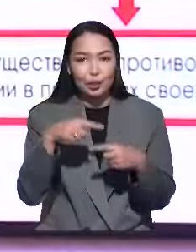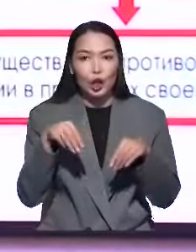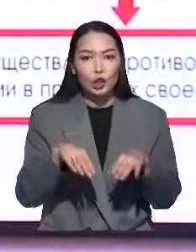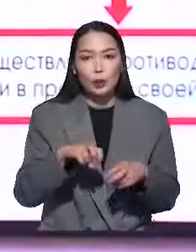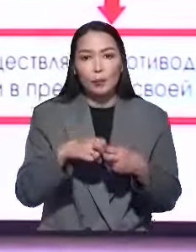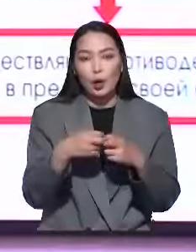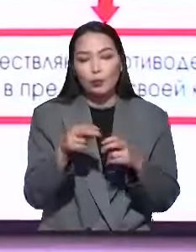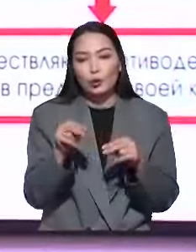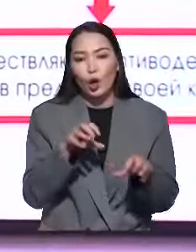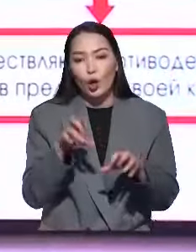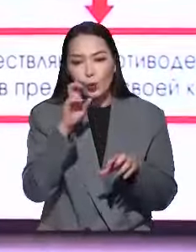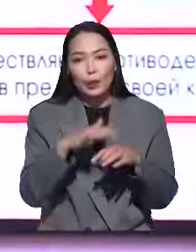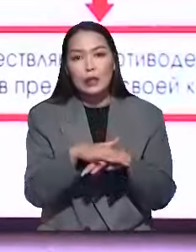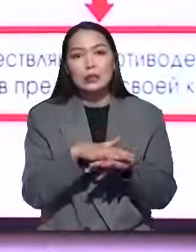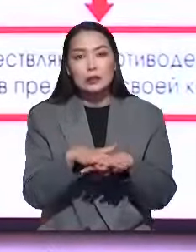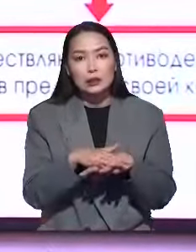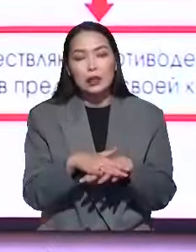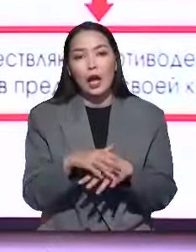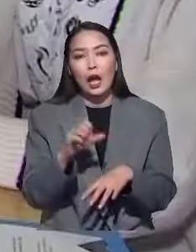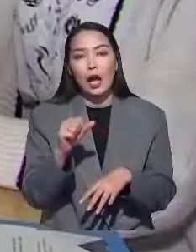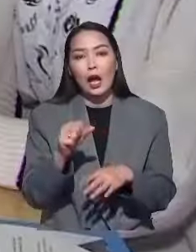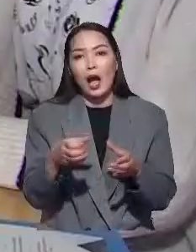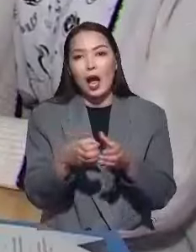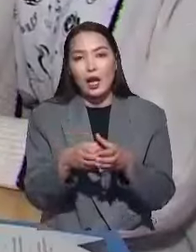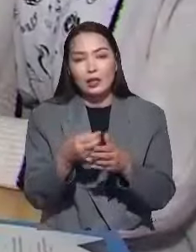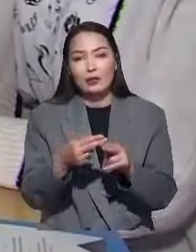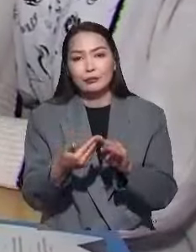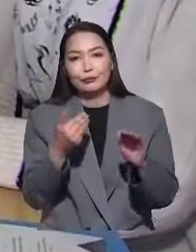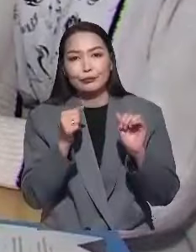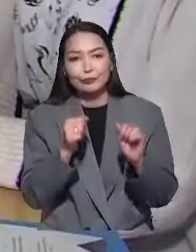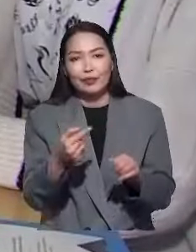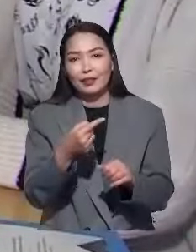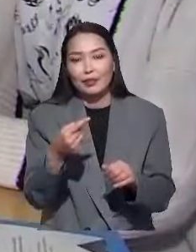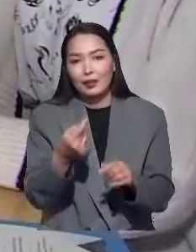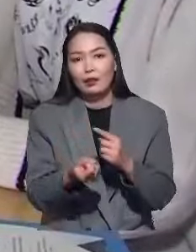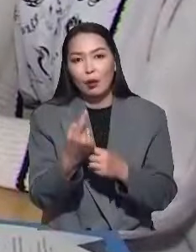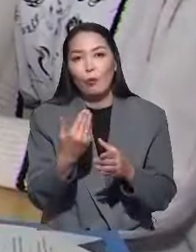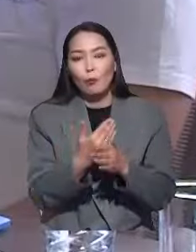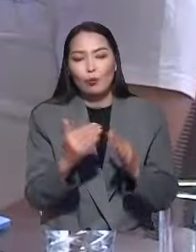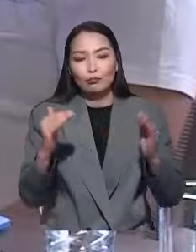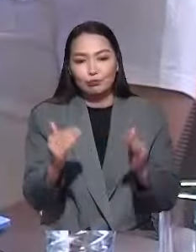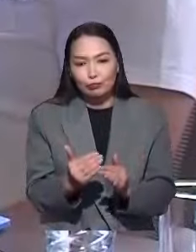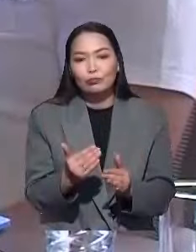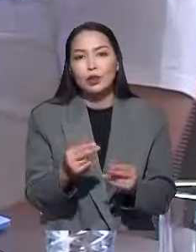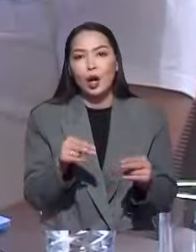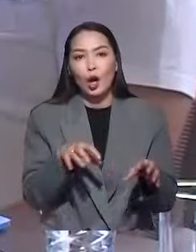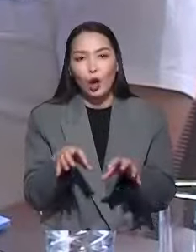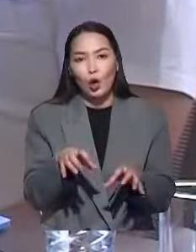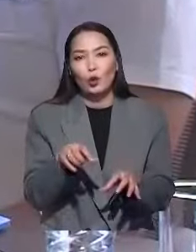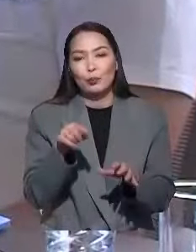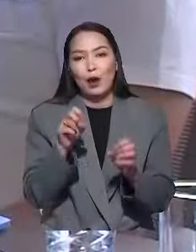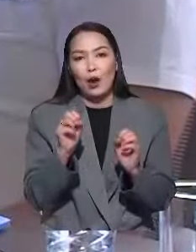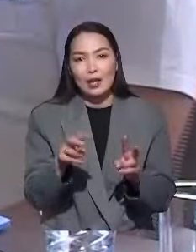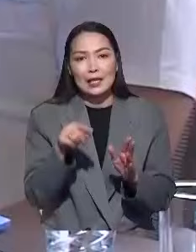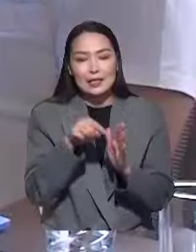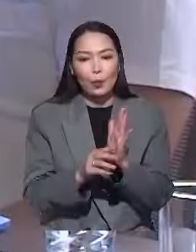проблем с коррупцией в стране. В агентстве уверены, что профилактика этого негативного явления поможет снизить коррупционные риски среди подрастающего